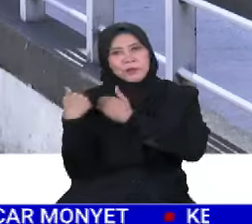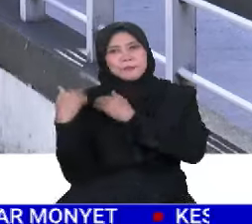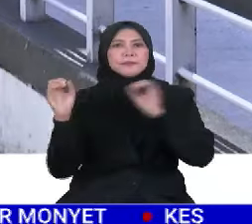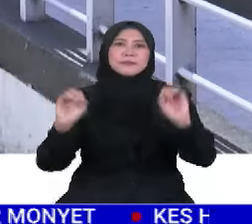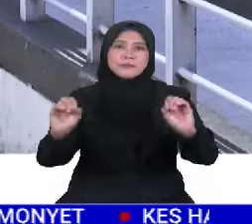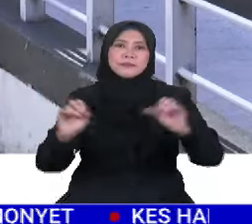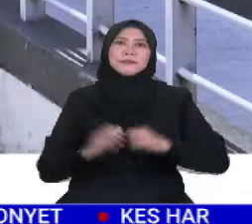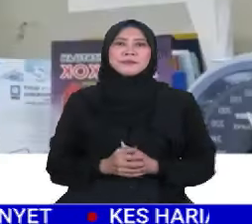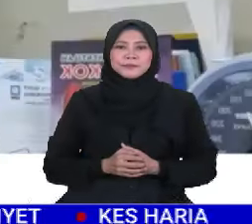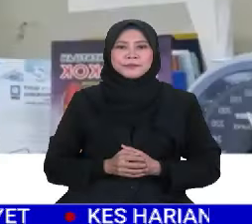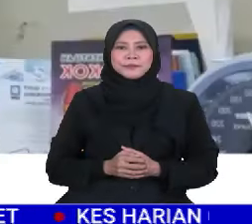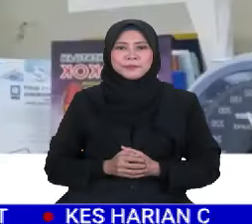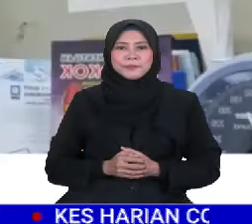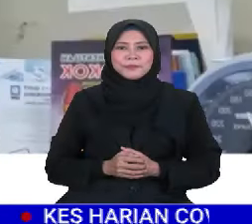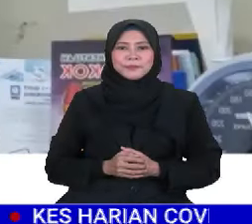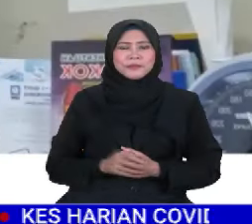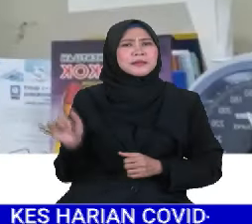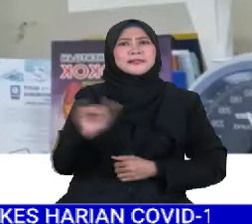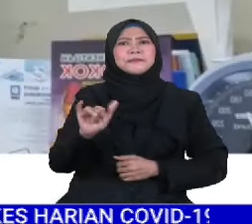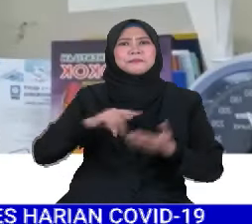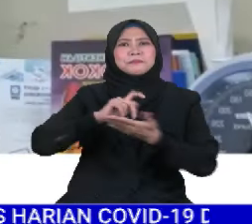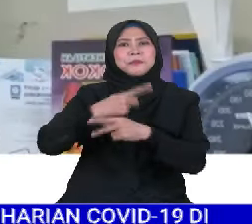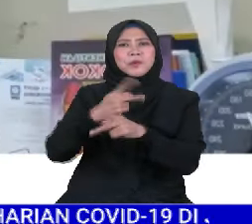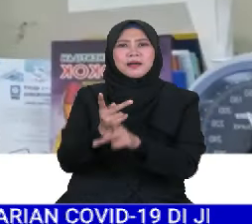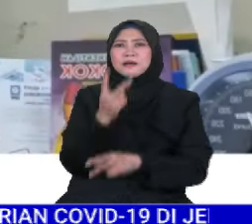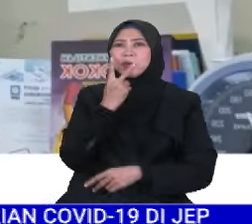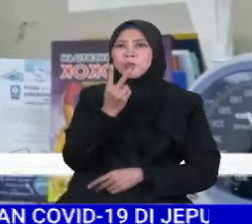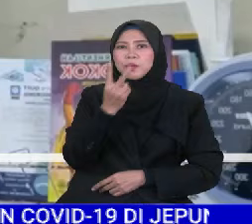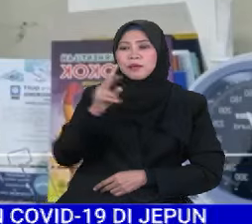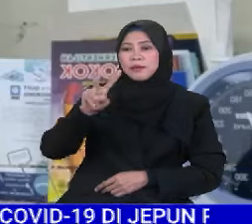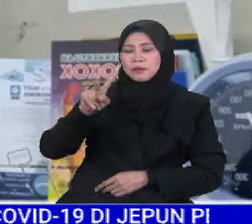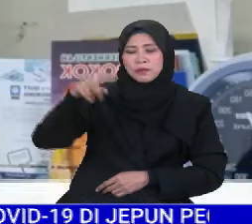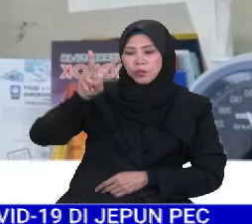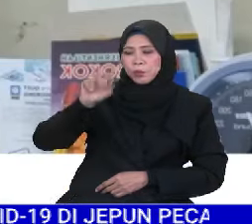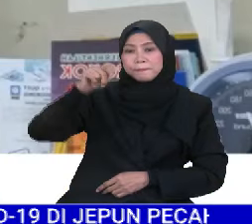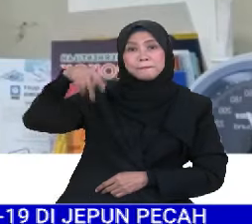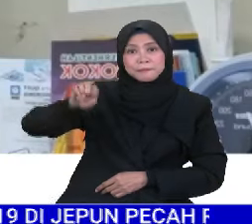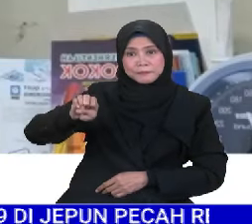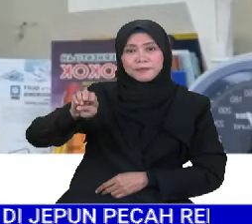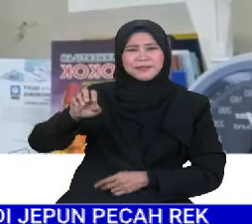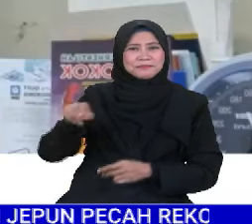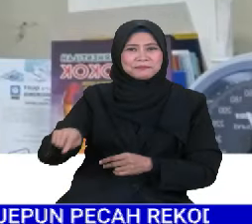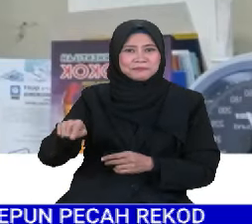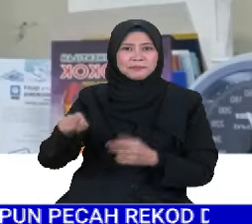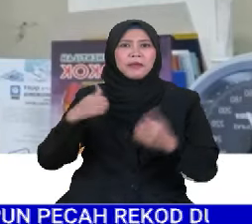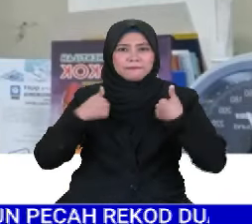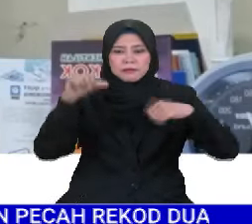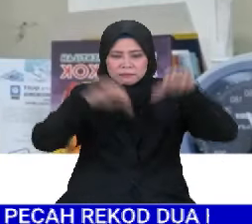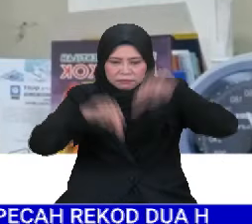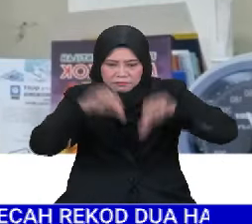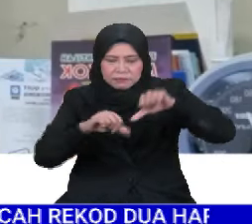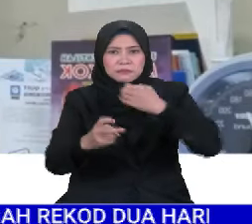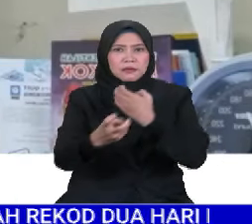bertanggungjawab. Sama juga dengan produk vape. Kerana produk vape tidak bebas daripada kimia. Kita tahu